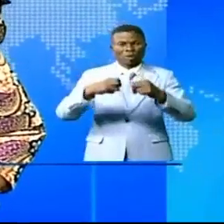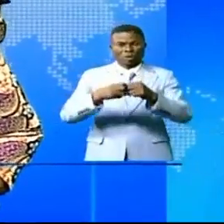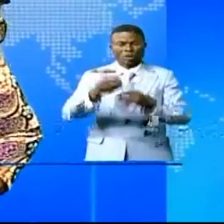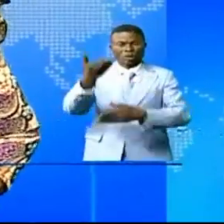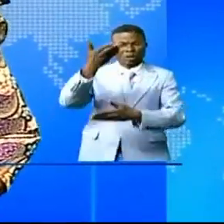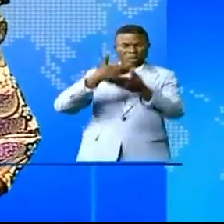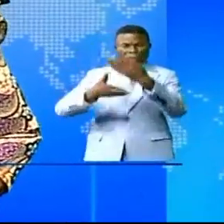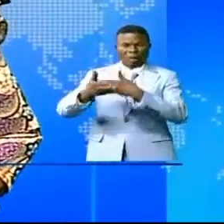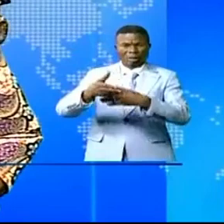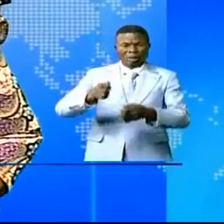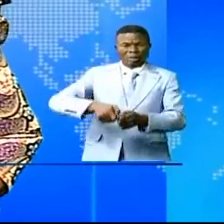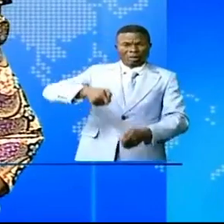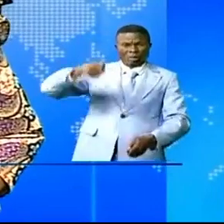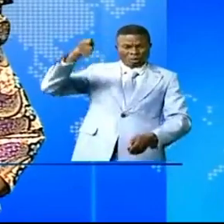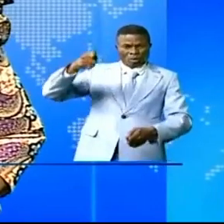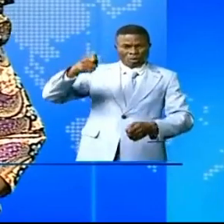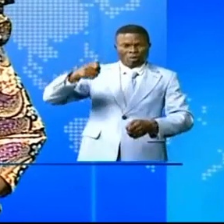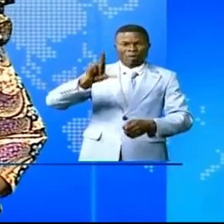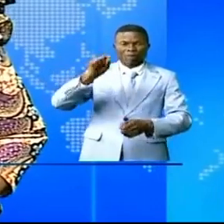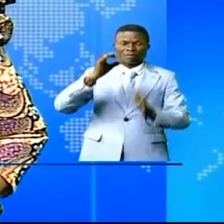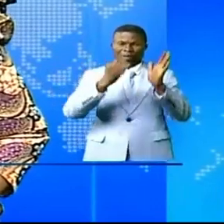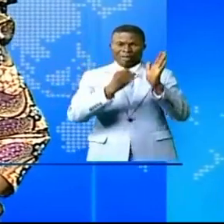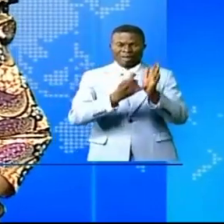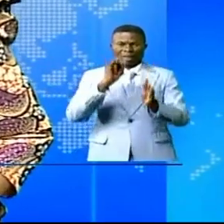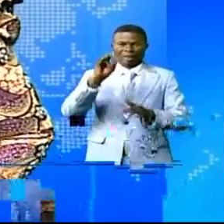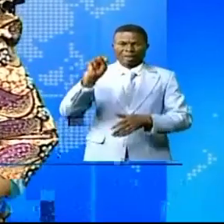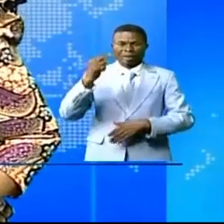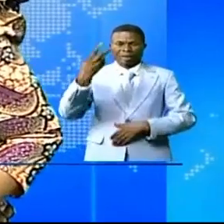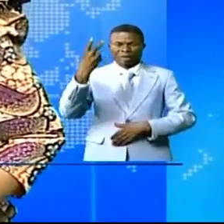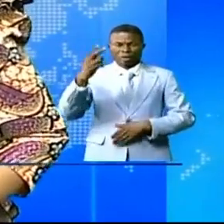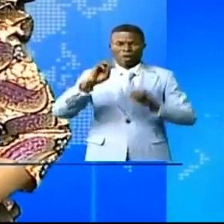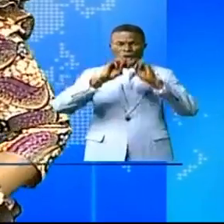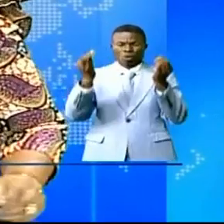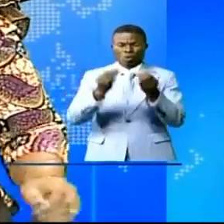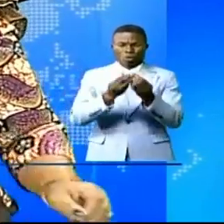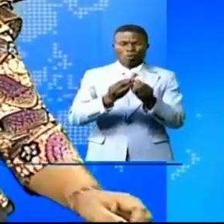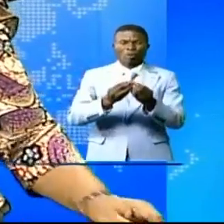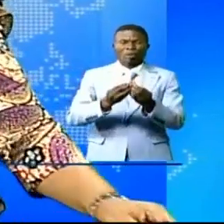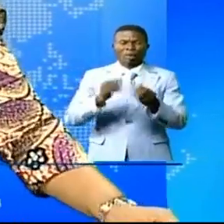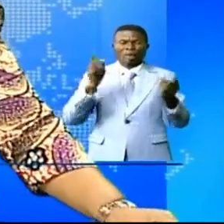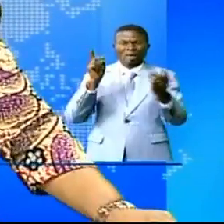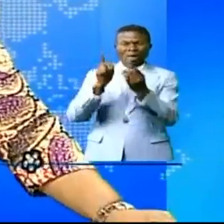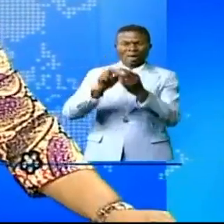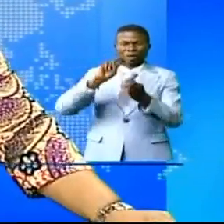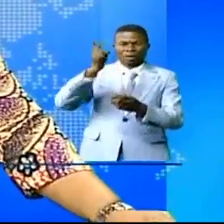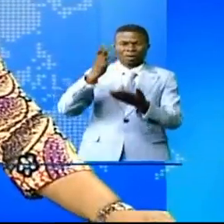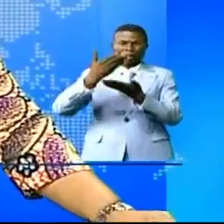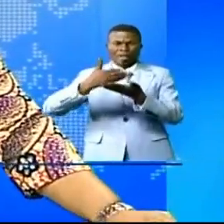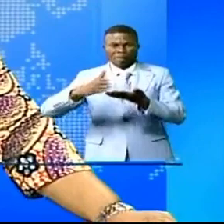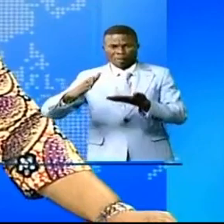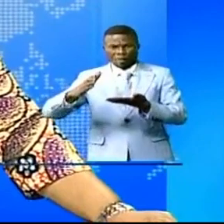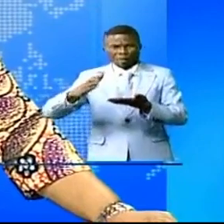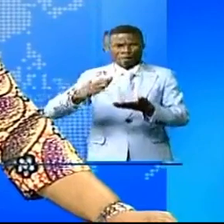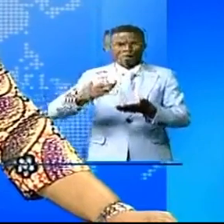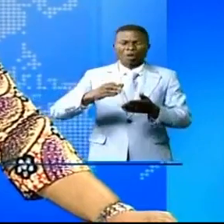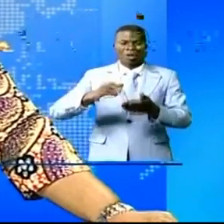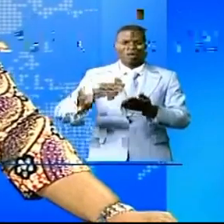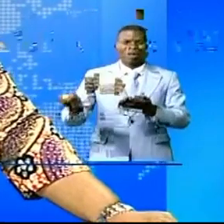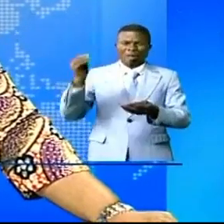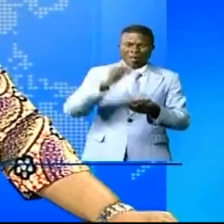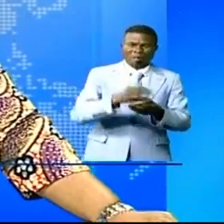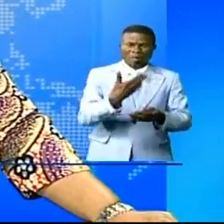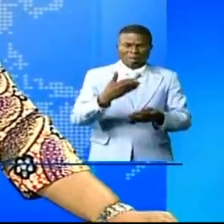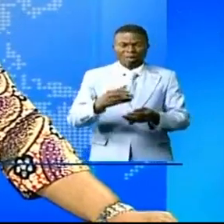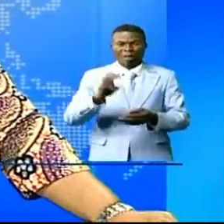remplacement des flexibles du compte 26 ding 2 les équipes de l'unss neil s'attaque à la deuxième phase qui est le démontage du g25